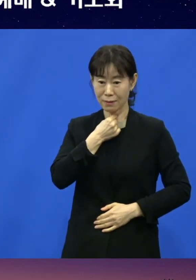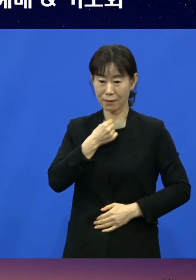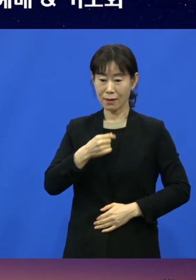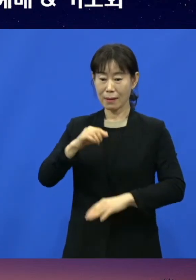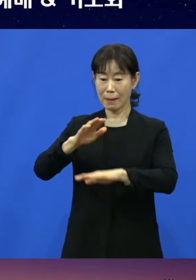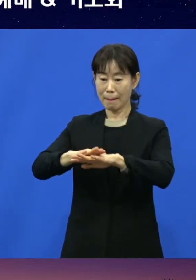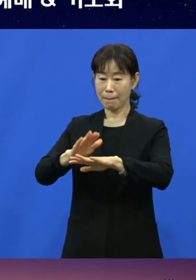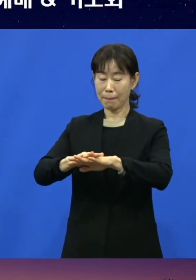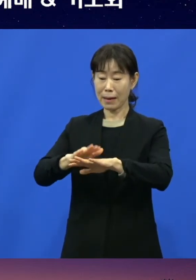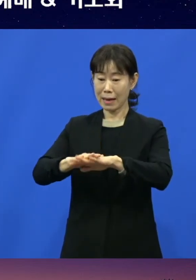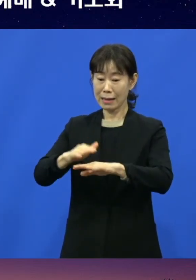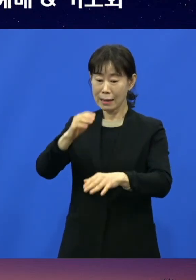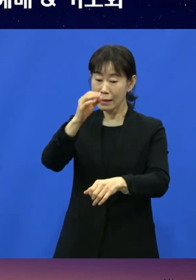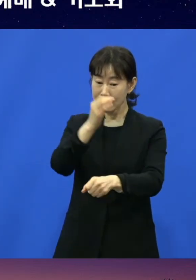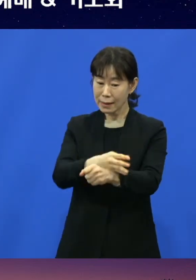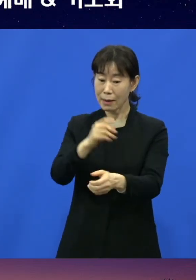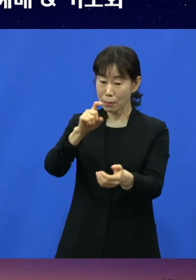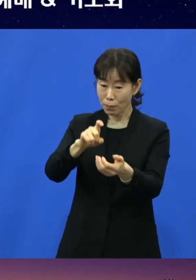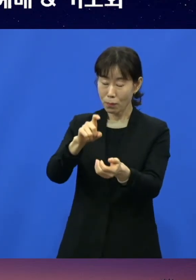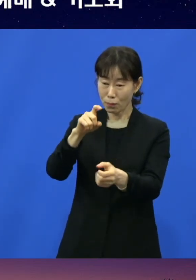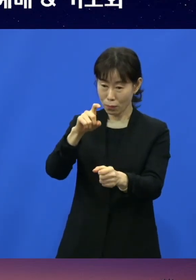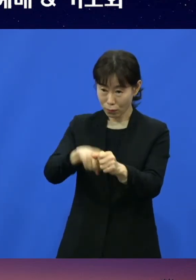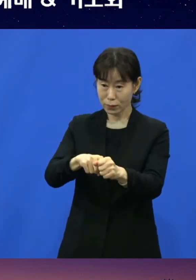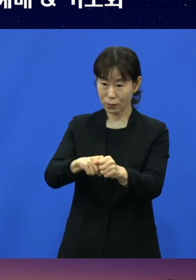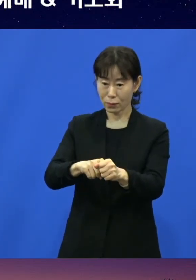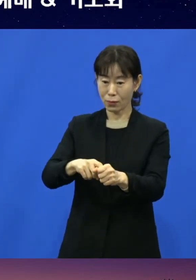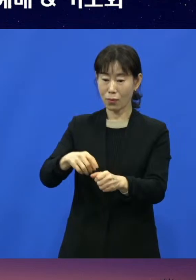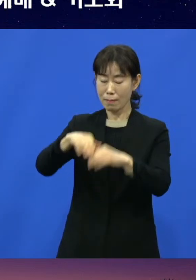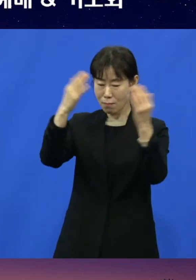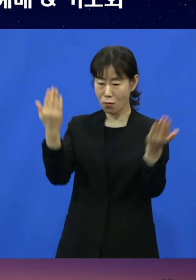아니에요. 기꺼이, 너무도 기뻐해서.